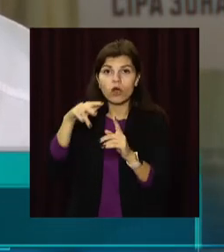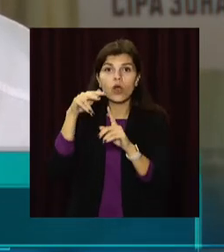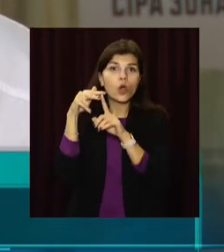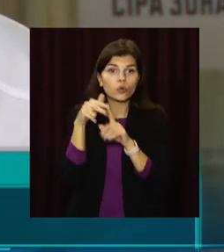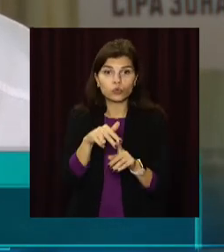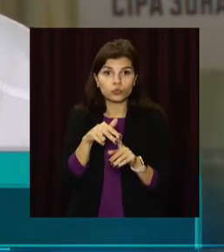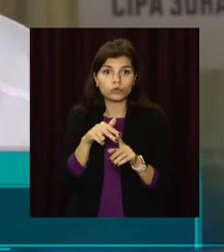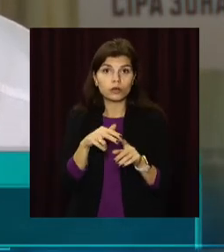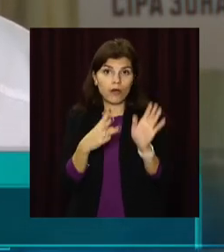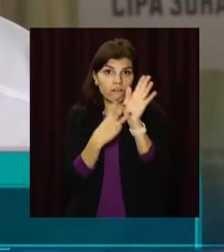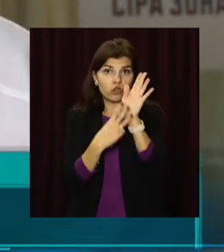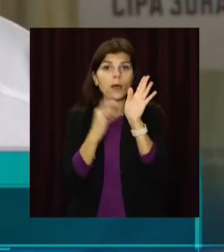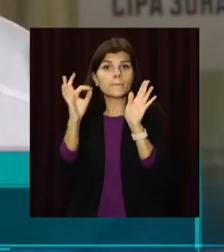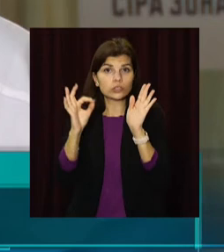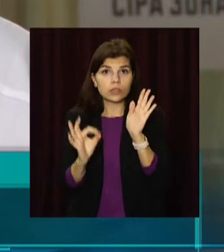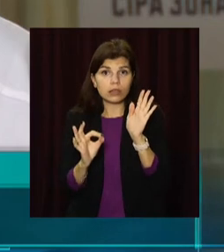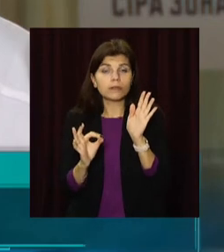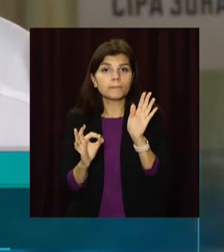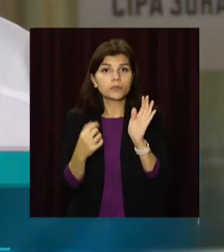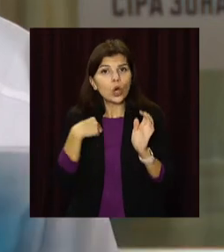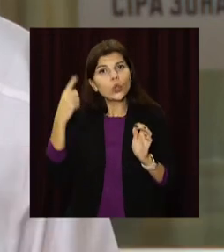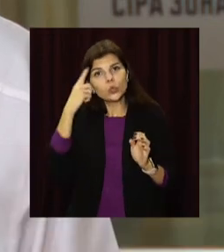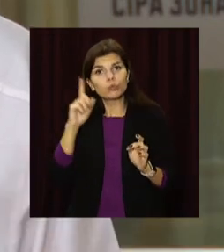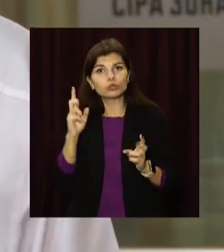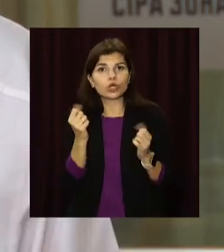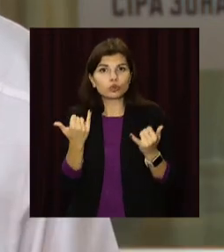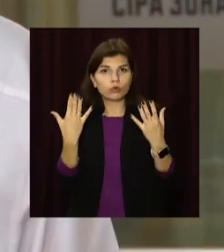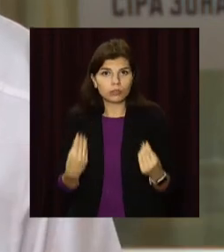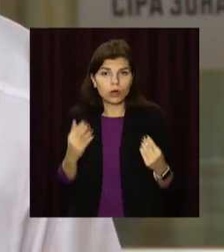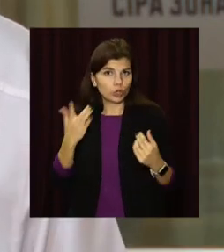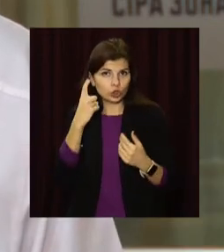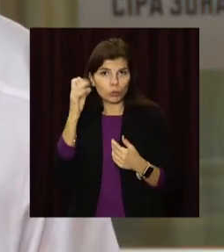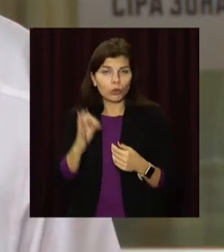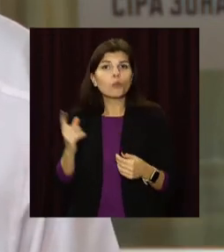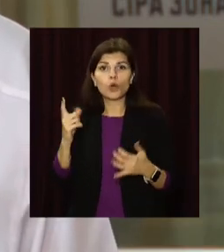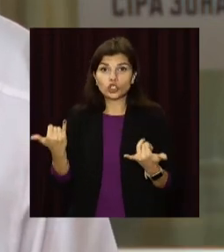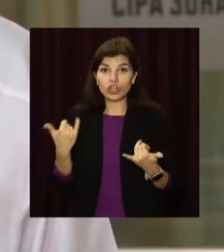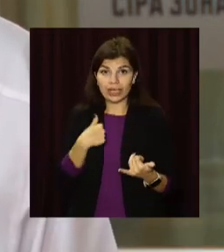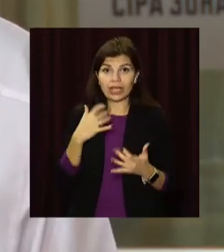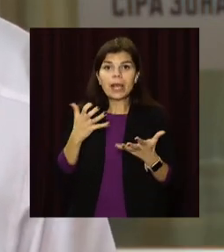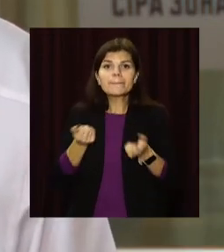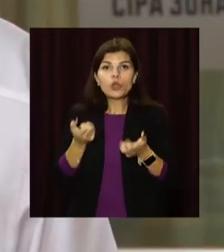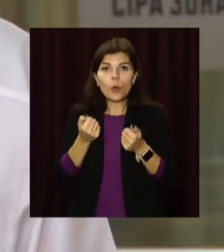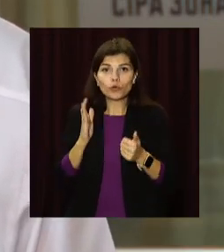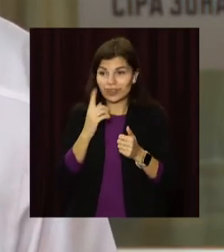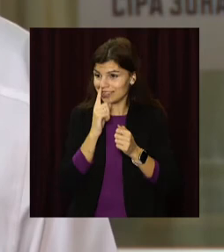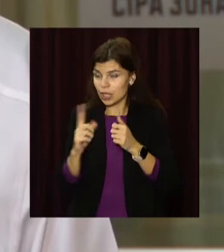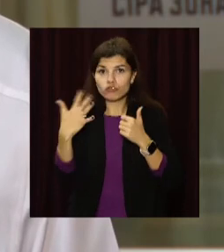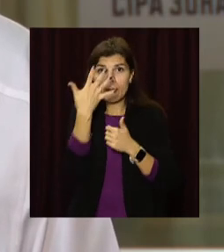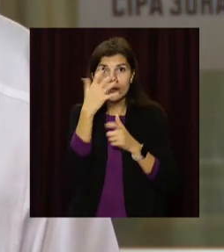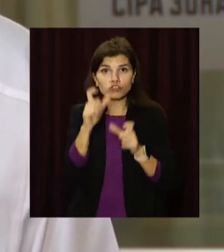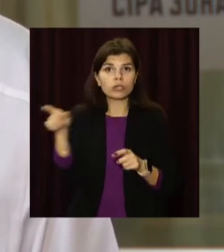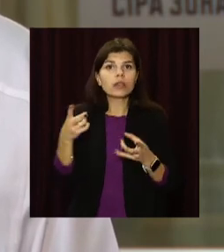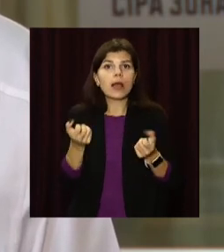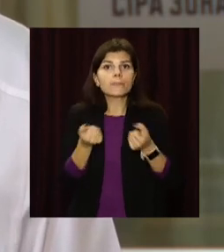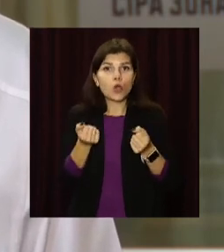отделении практически 80%. Я думаю, что за сегодняшний день она будет уже 100%, потому что вот сейчас я иду с приемного покоя, и уже 5 человек сидит на